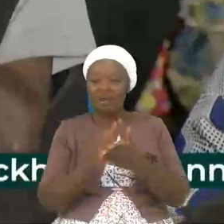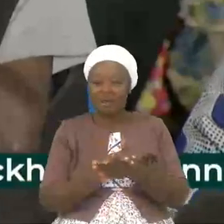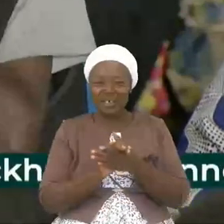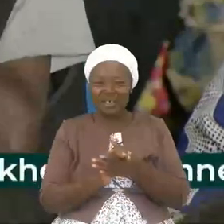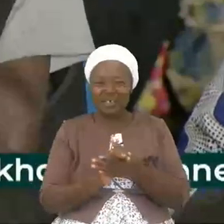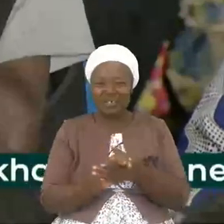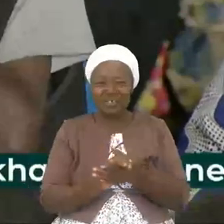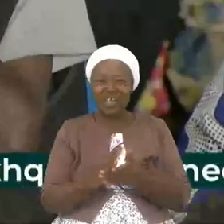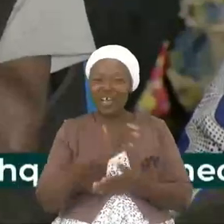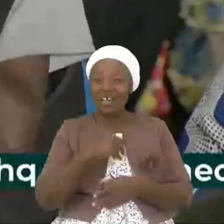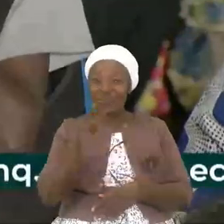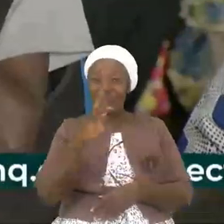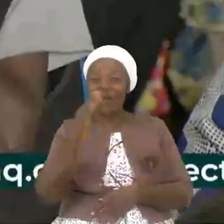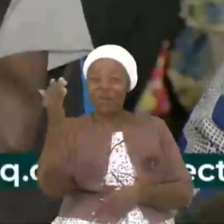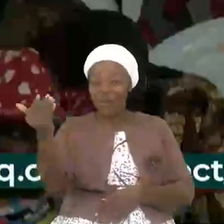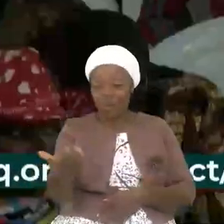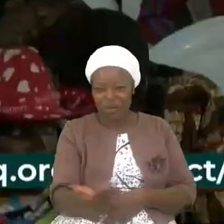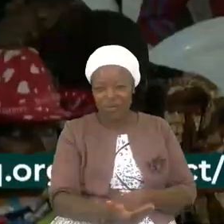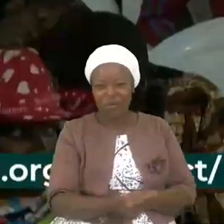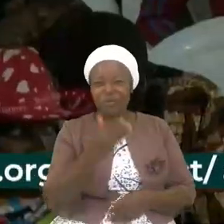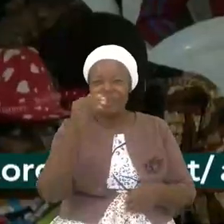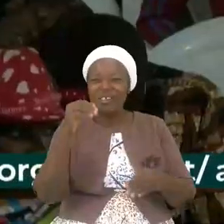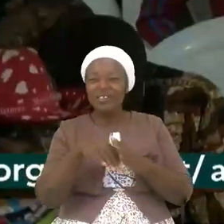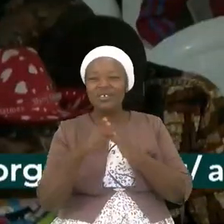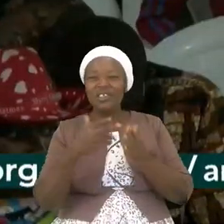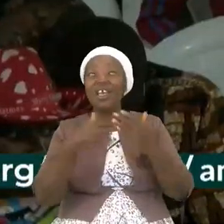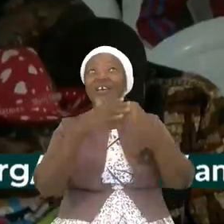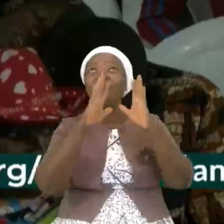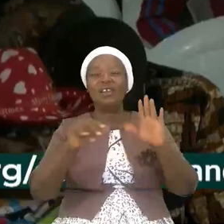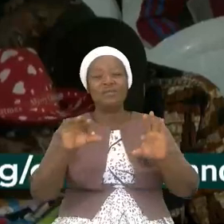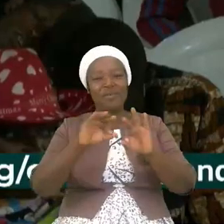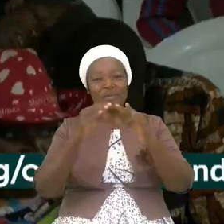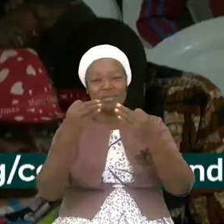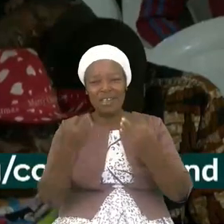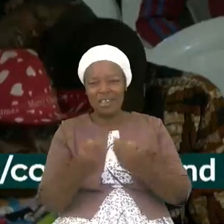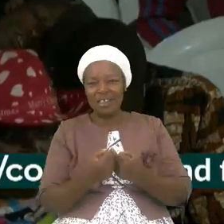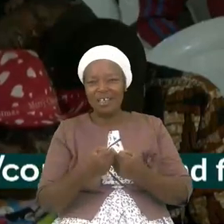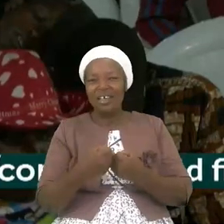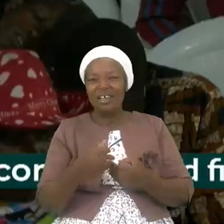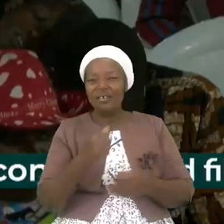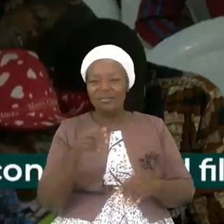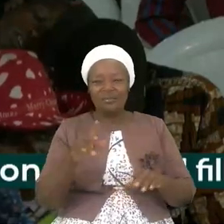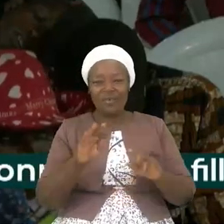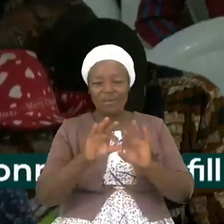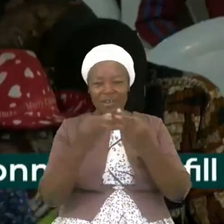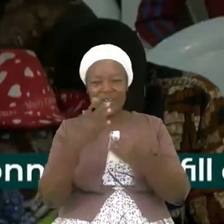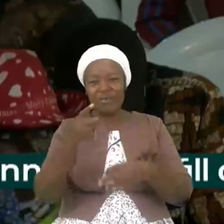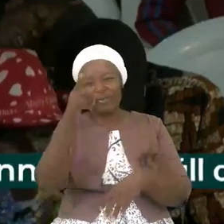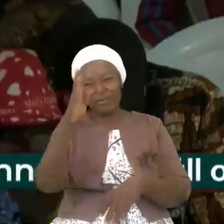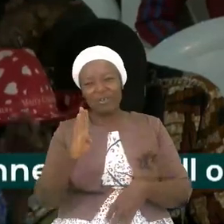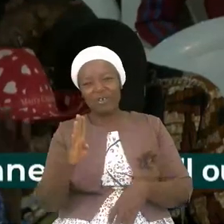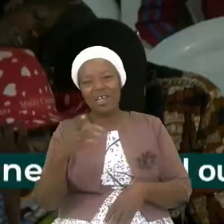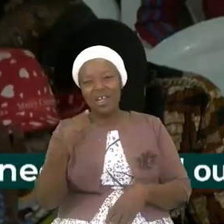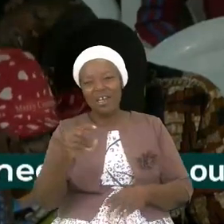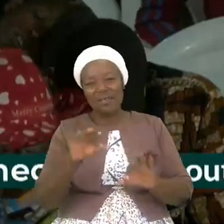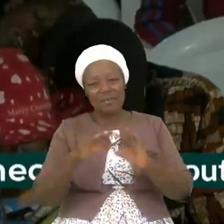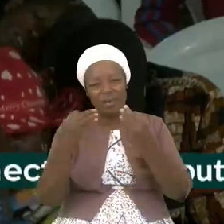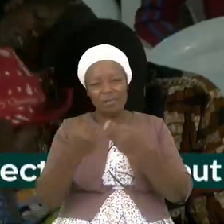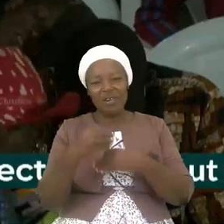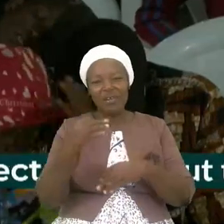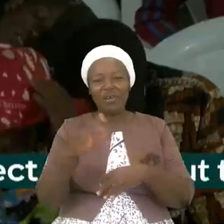Félicitations, soyez le bienvenu dans la famille céleste, la famille de Dieu,